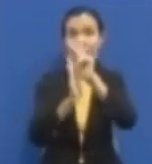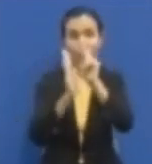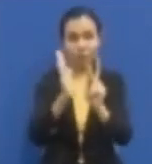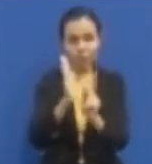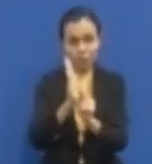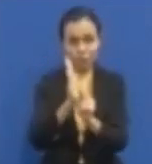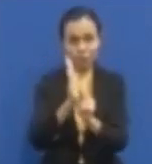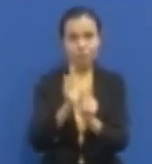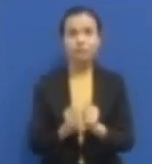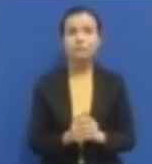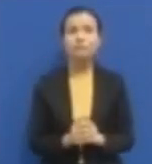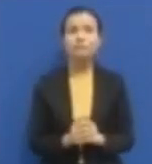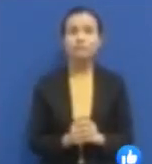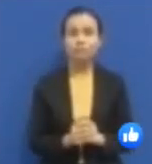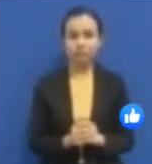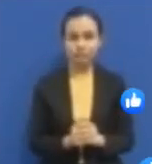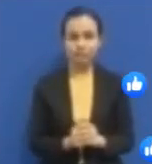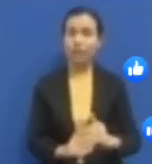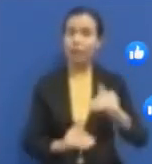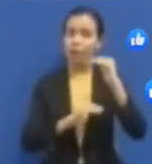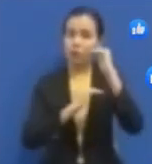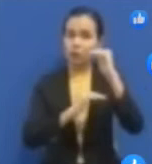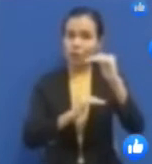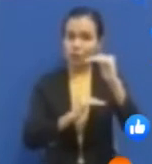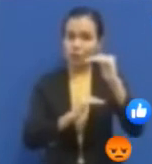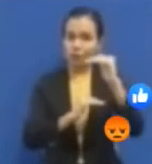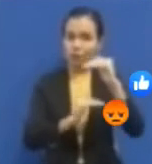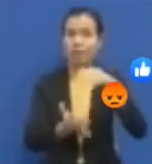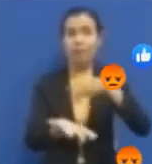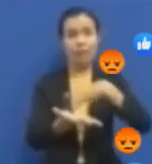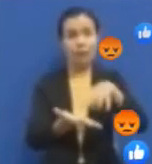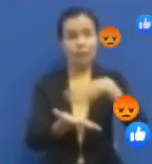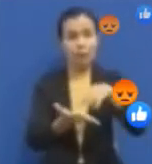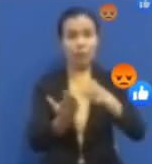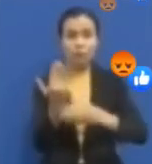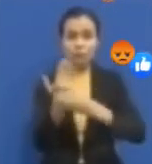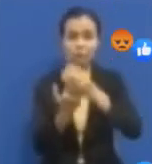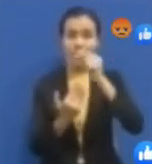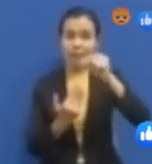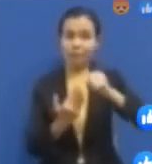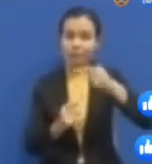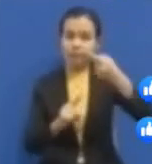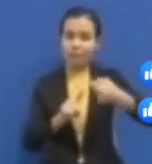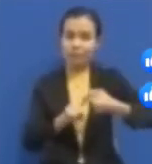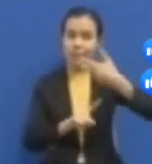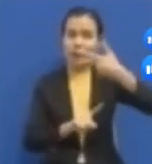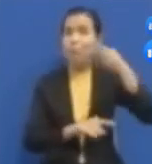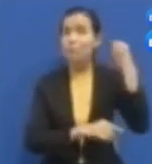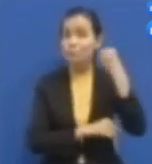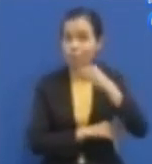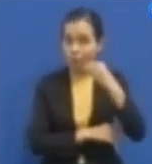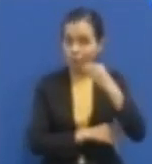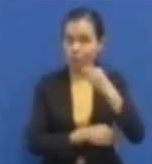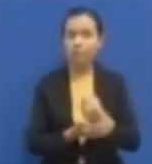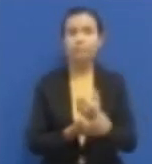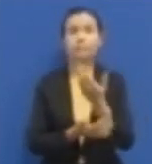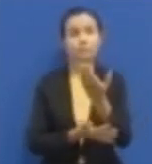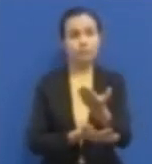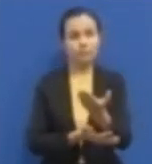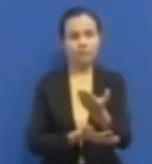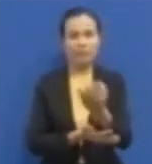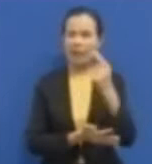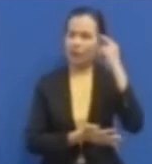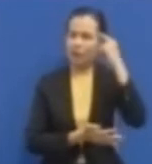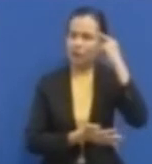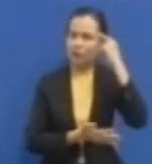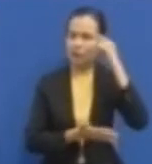กำหนดให้จะต้องมารายงานต่อสภาแห่งนี้ทุก3เดือนแสดงว่าตอนที่คิดทำแ